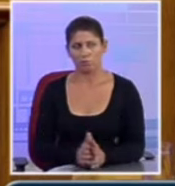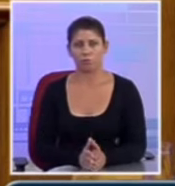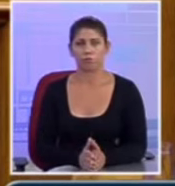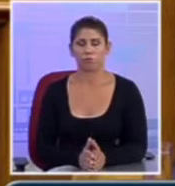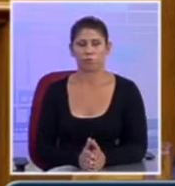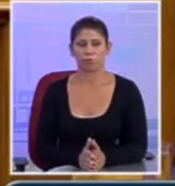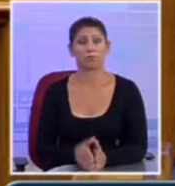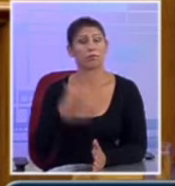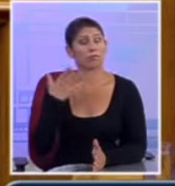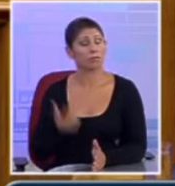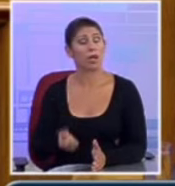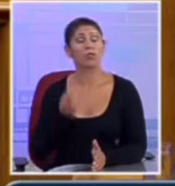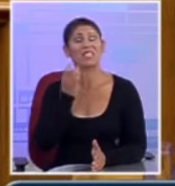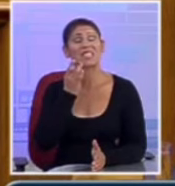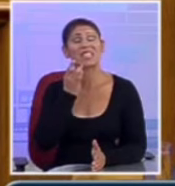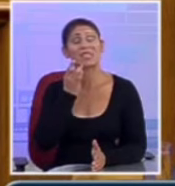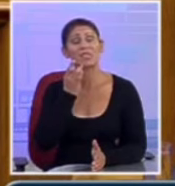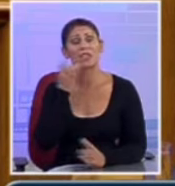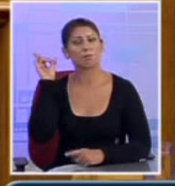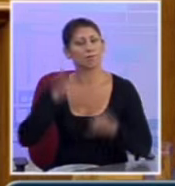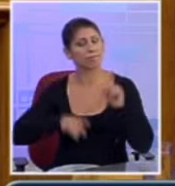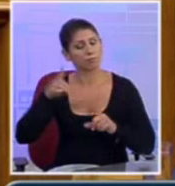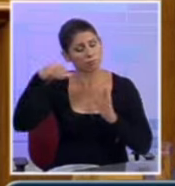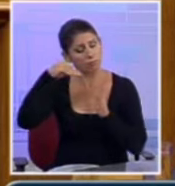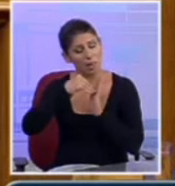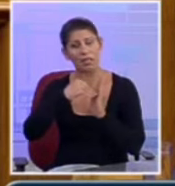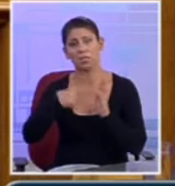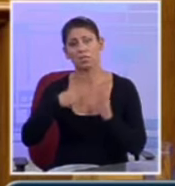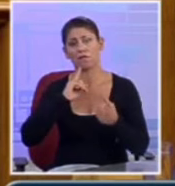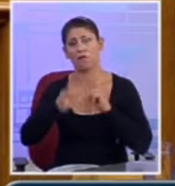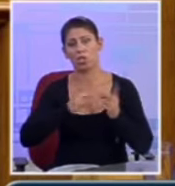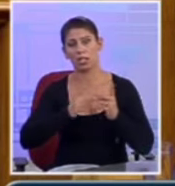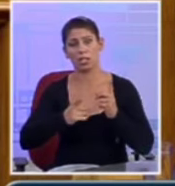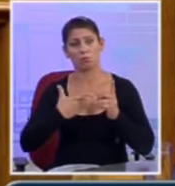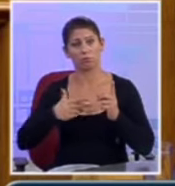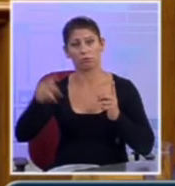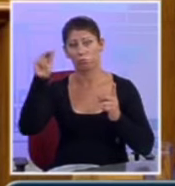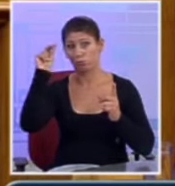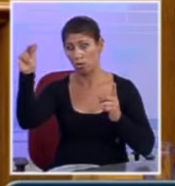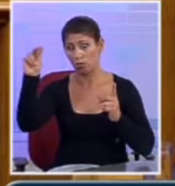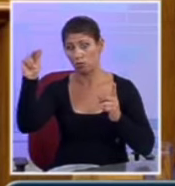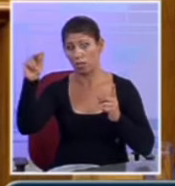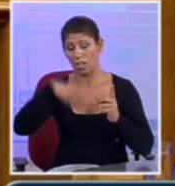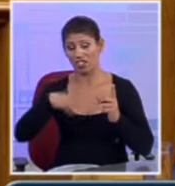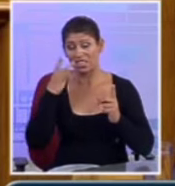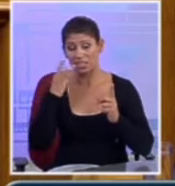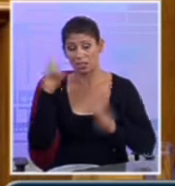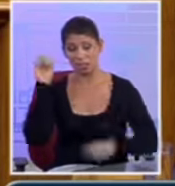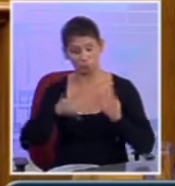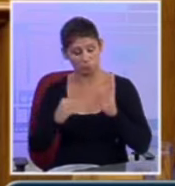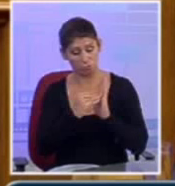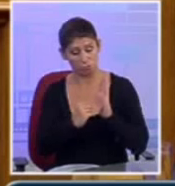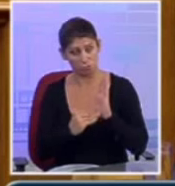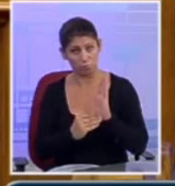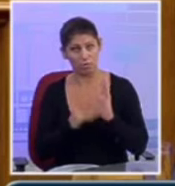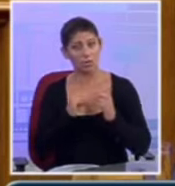Υπάρχουν και σκληρές πτυχές σε αυτή τη συμφωνία, την οποία υποσχόμαστε ότι θα